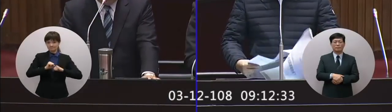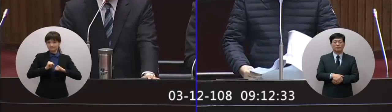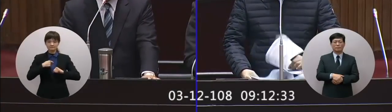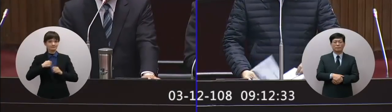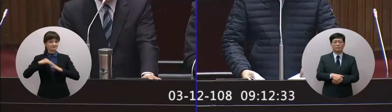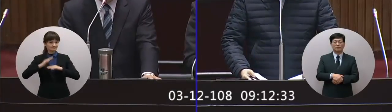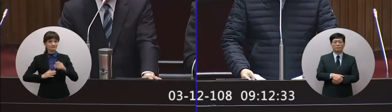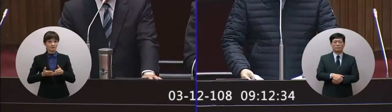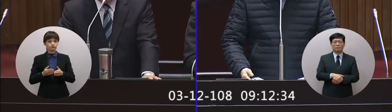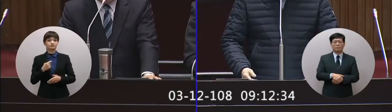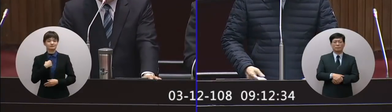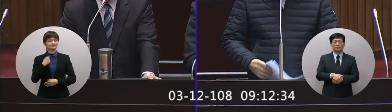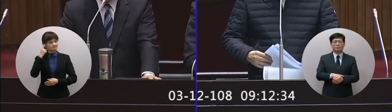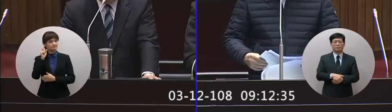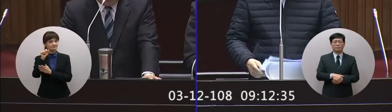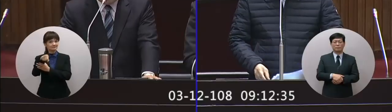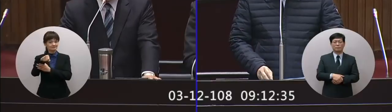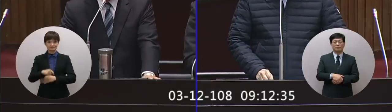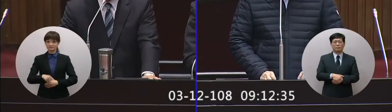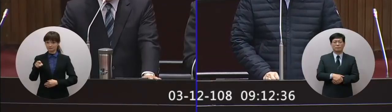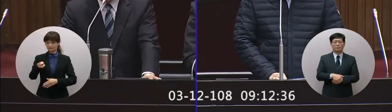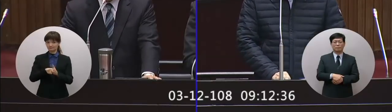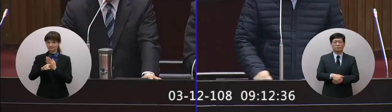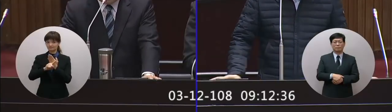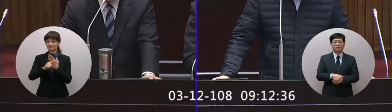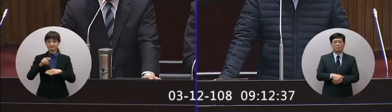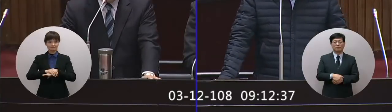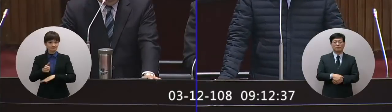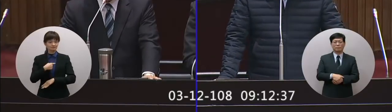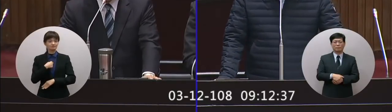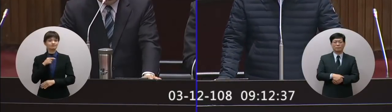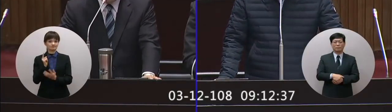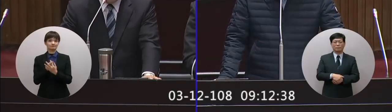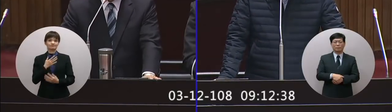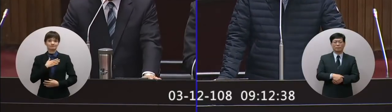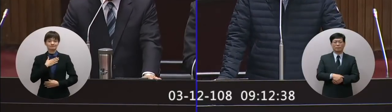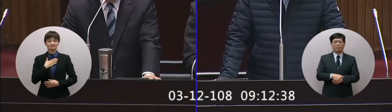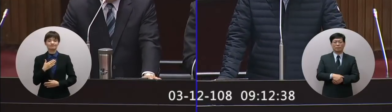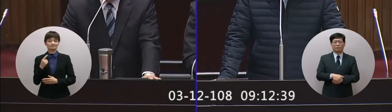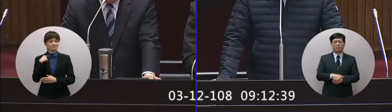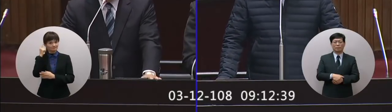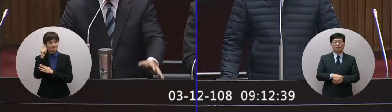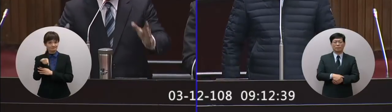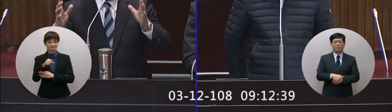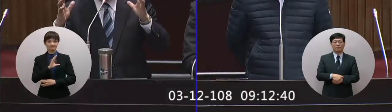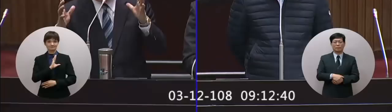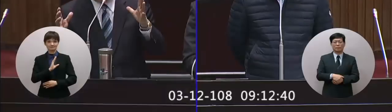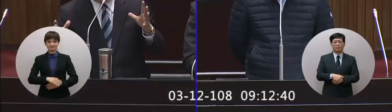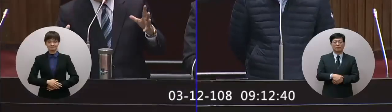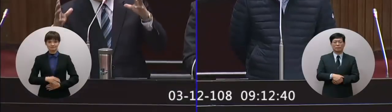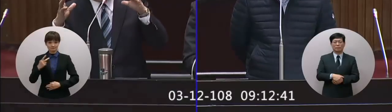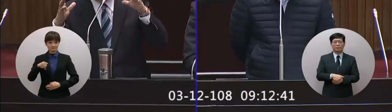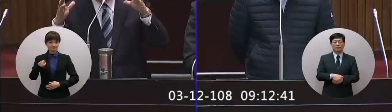来努力，我非常肯定委员的专业能力，我是认识而且很肯定的。那委员提